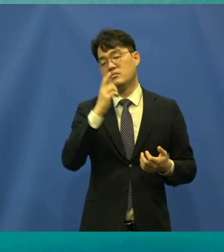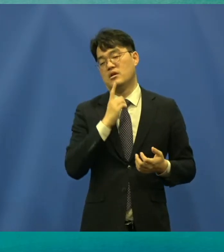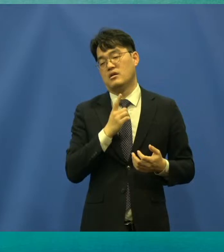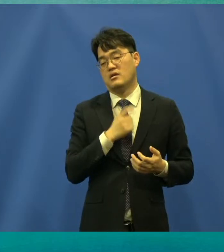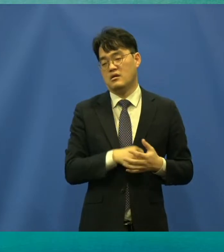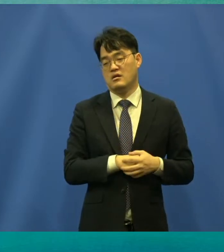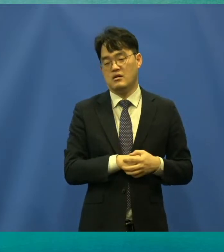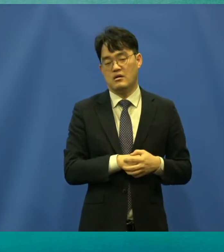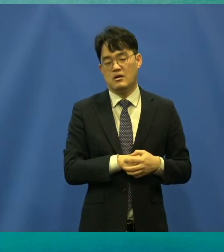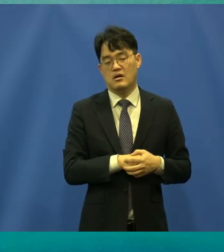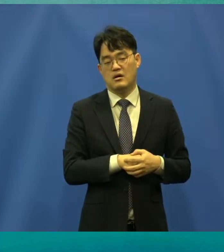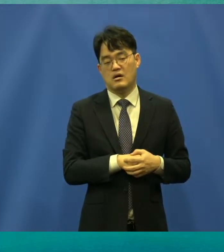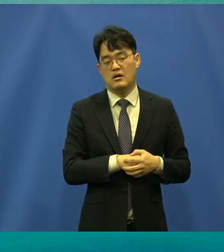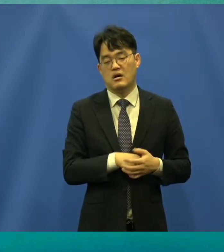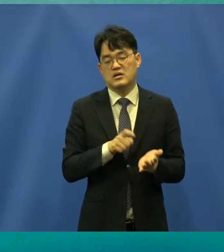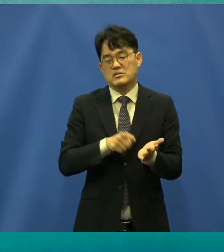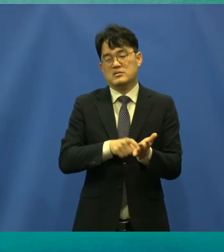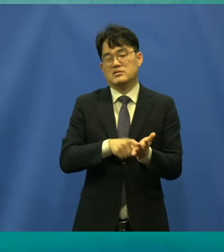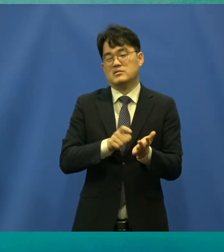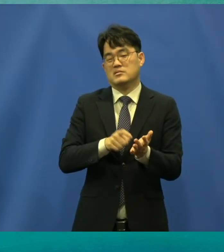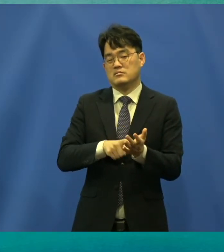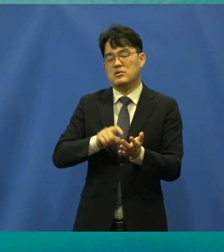돌아가십니다.